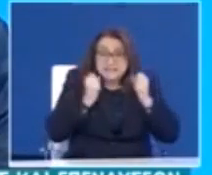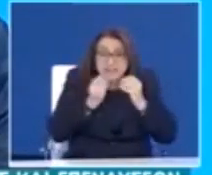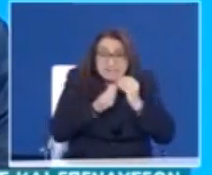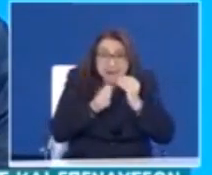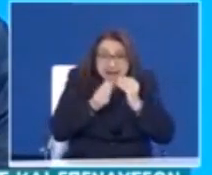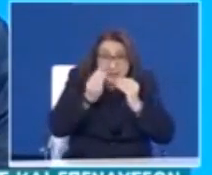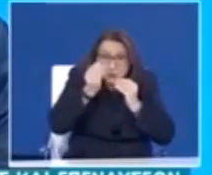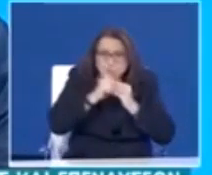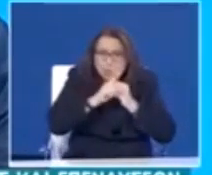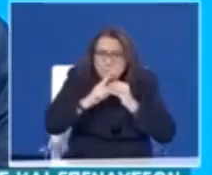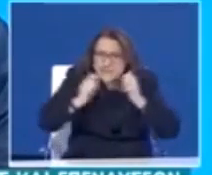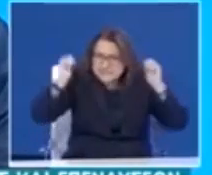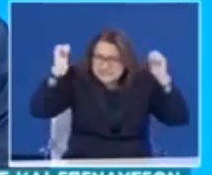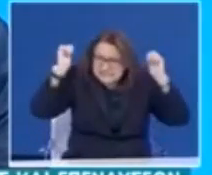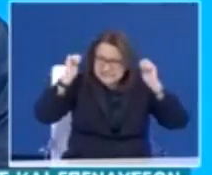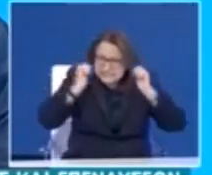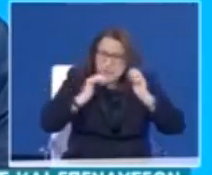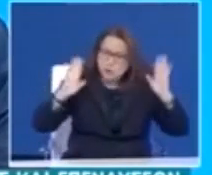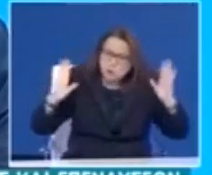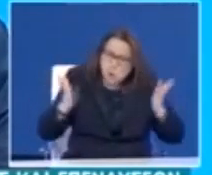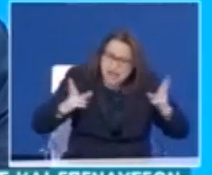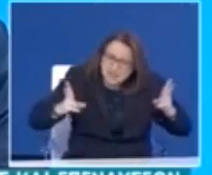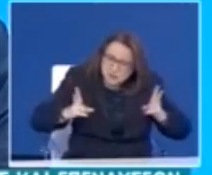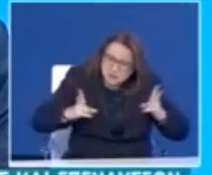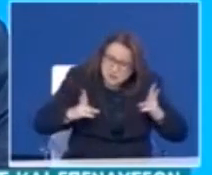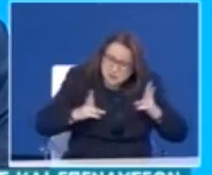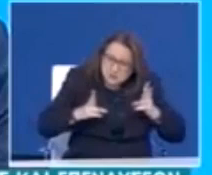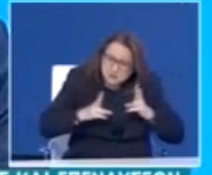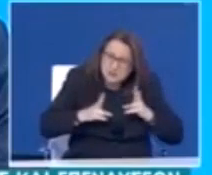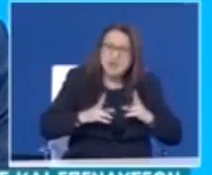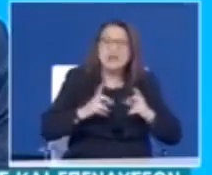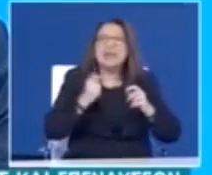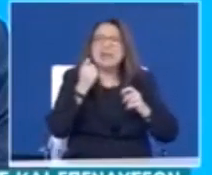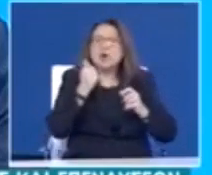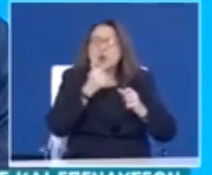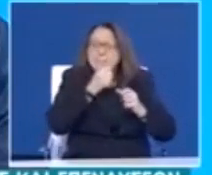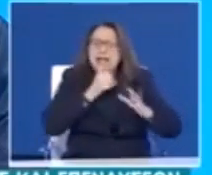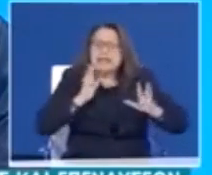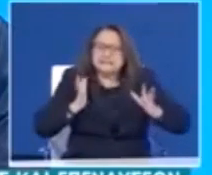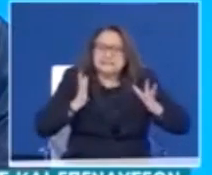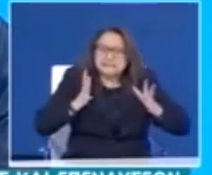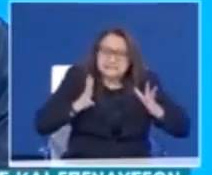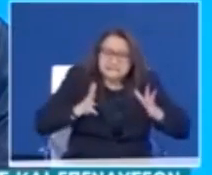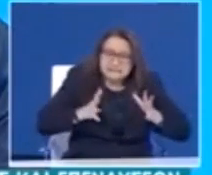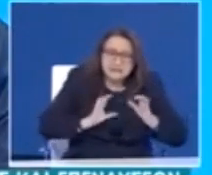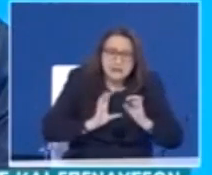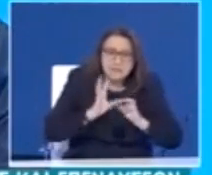διατηρήσουμε ζωντανή την οικονομία μας ώστε το 2021 να είναι ένα έτος πολύ μεγάλης ανάκαμψης.